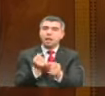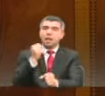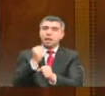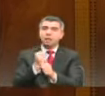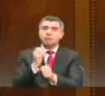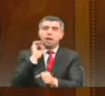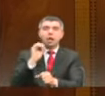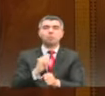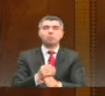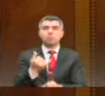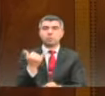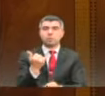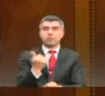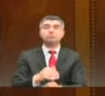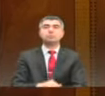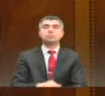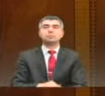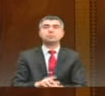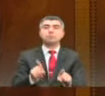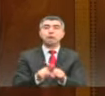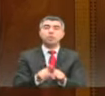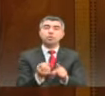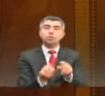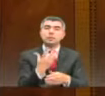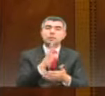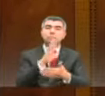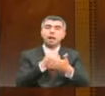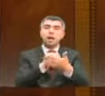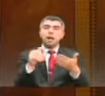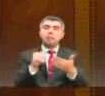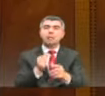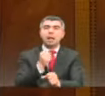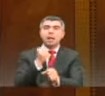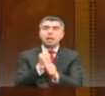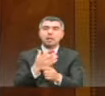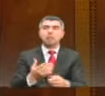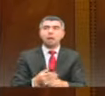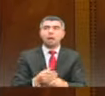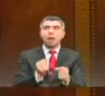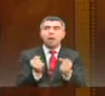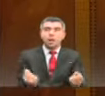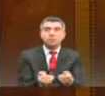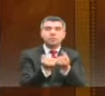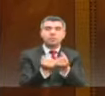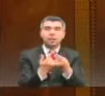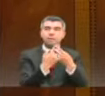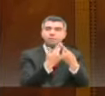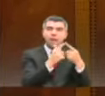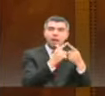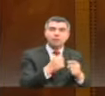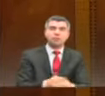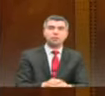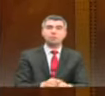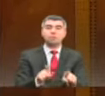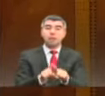الشغل وتجويد برامج إنعاش الشغل وتحسين أداء مؤسساته وتطوير شروط